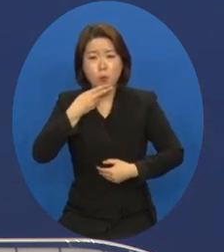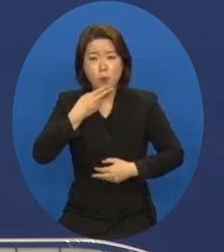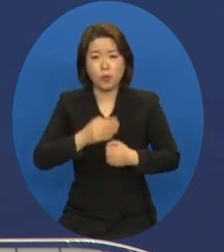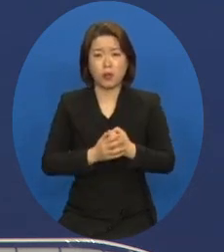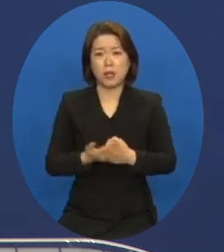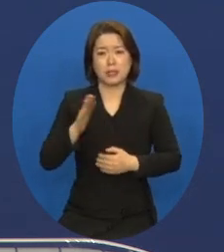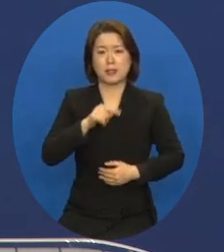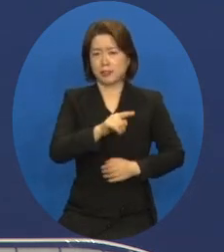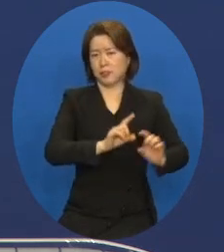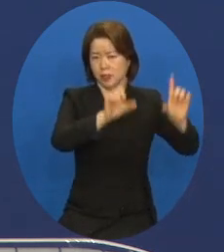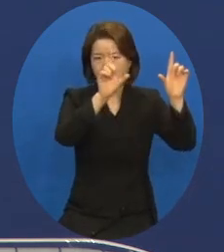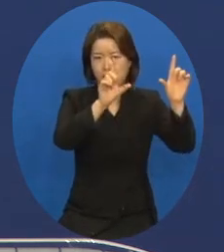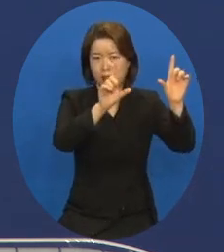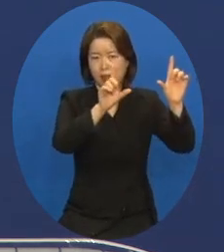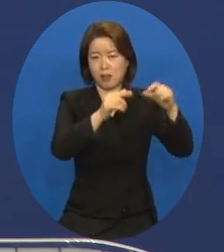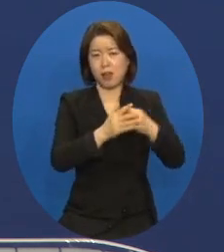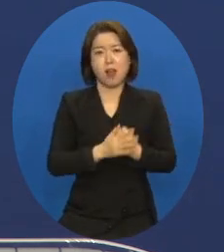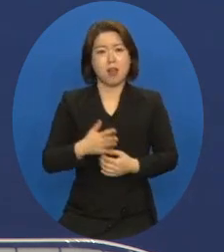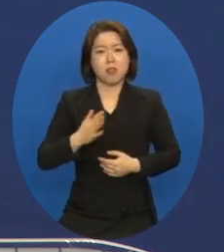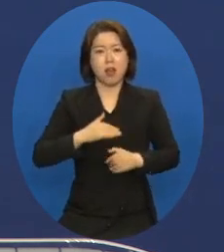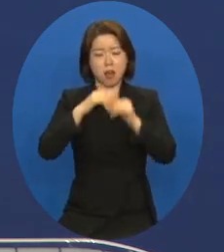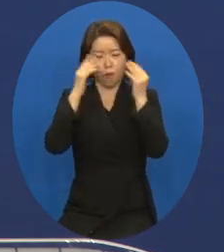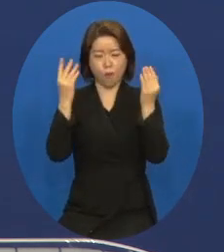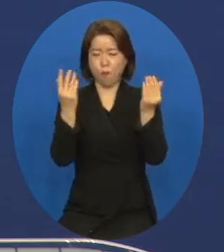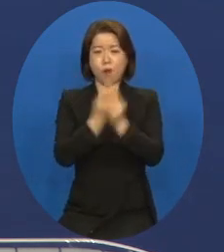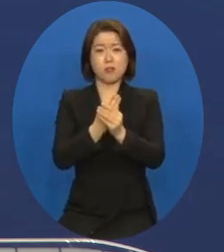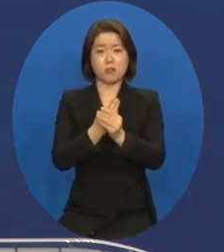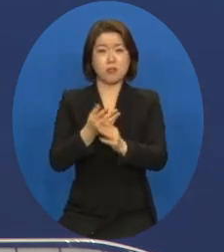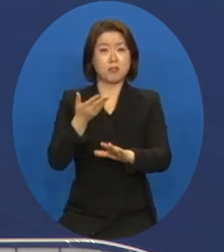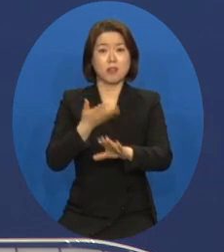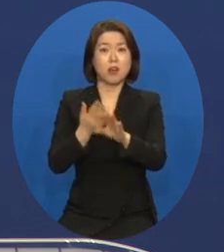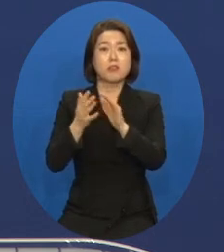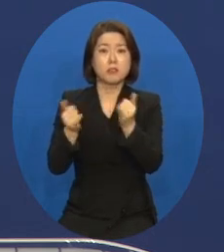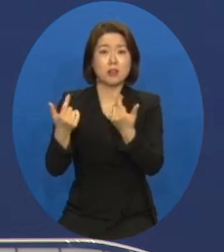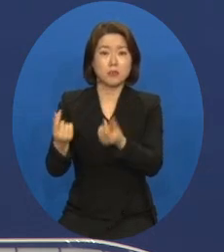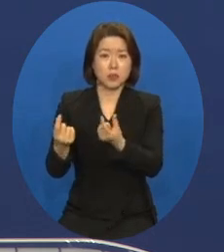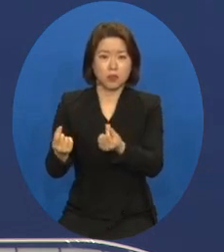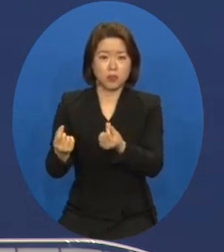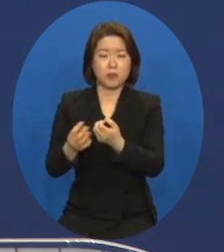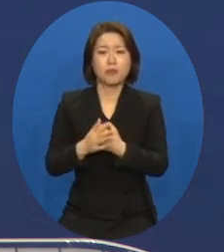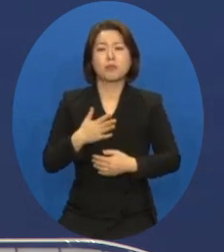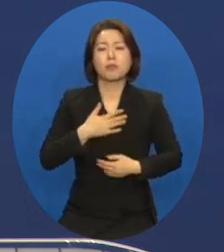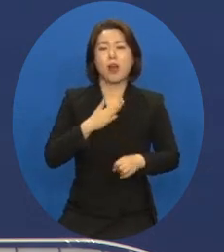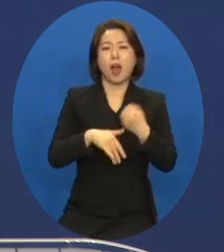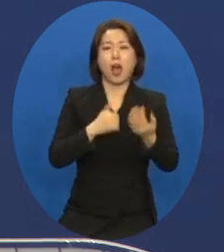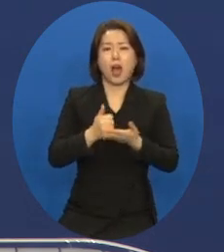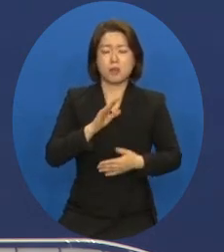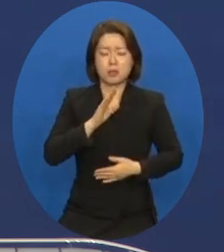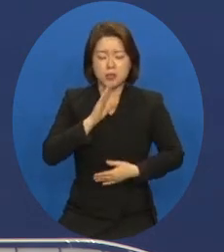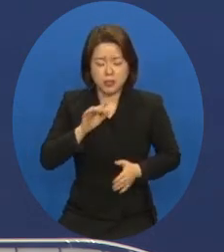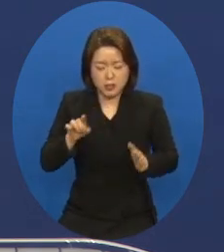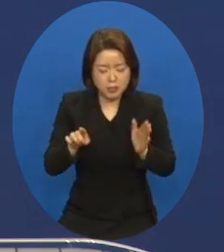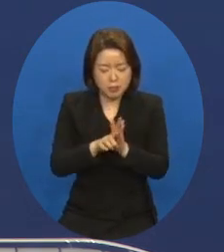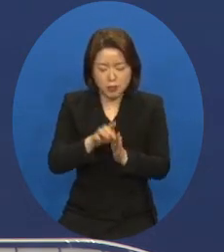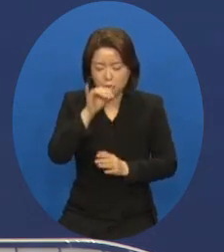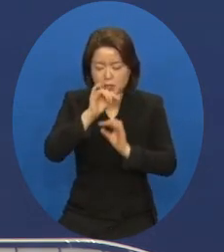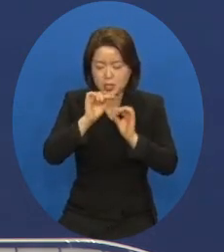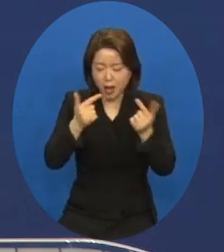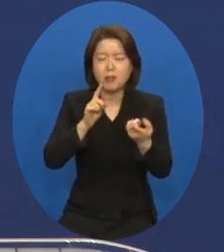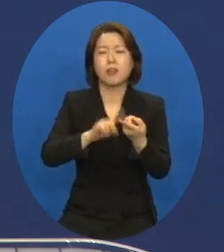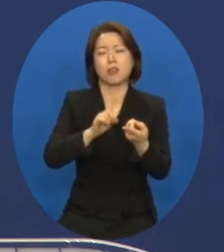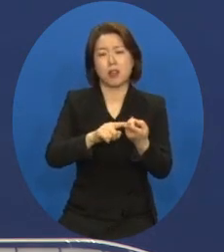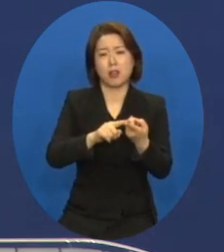그런데 그날 저는 완전히 다른 사람처럼 제가 하나님을 진짜 믿고 있지 않았던 것에